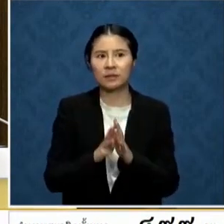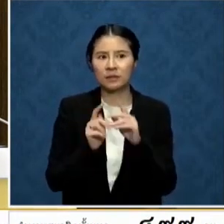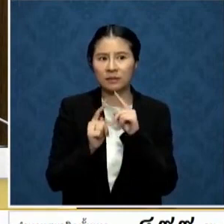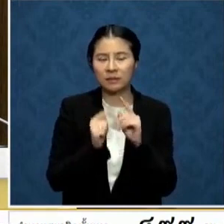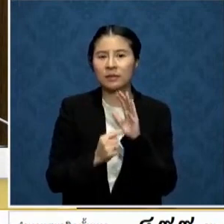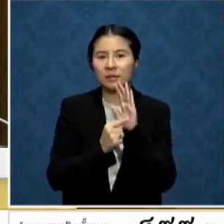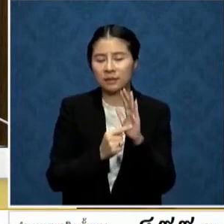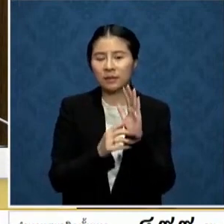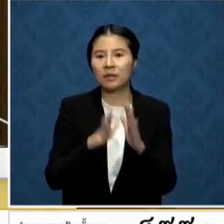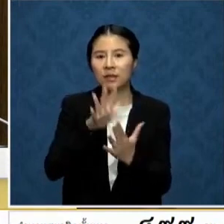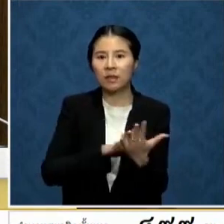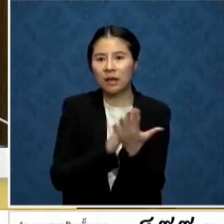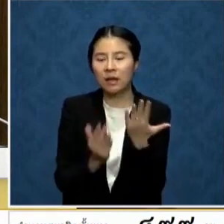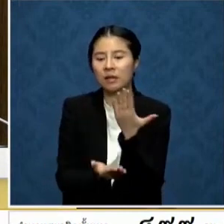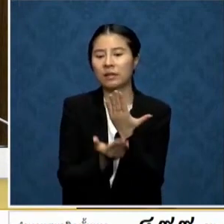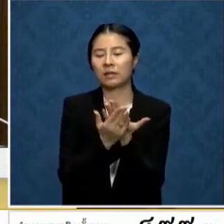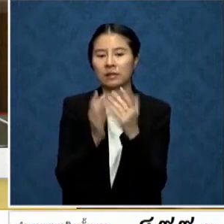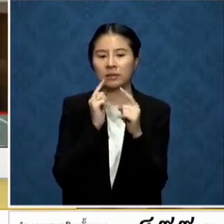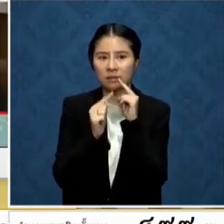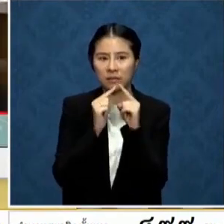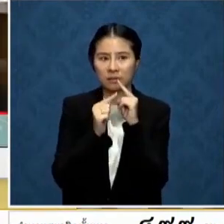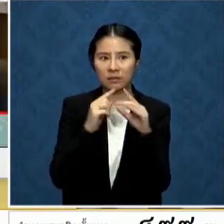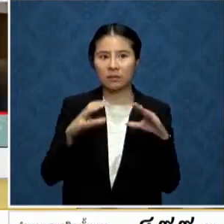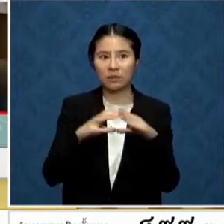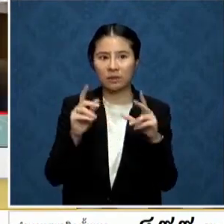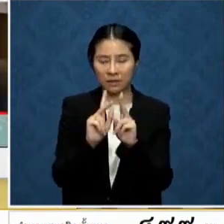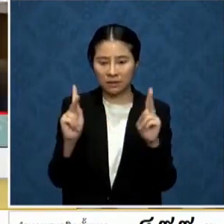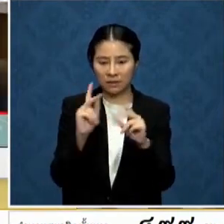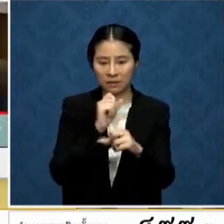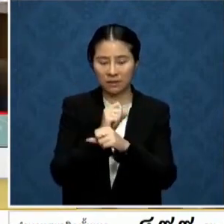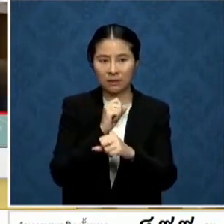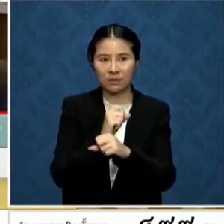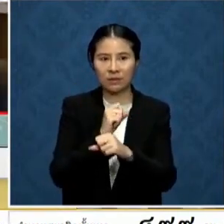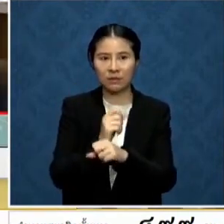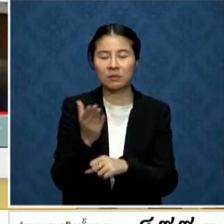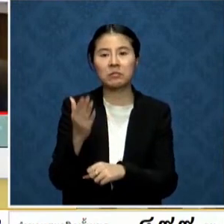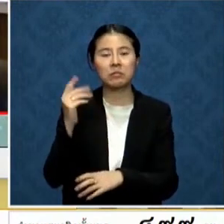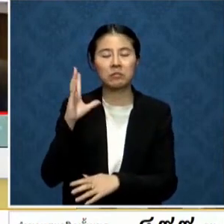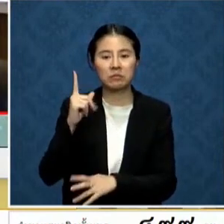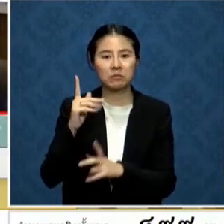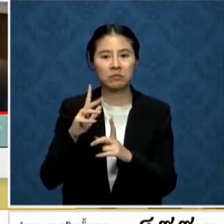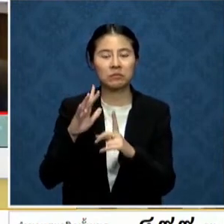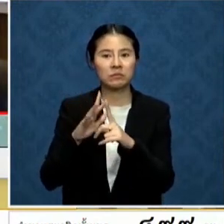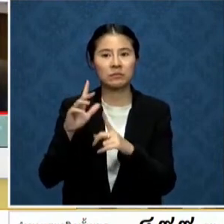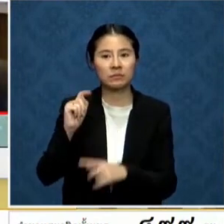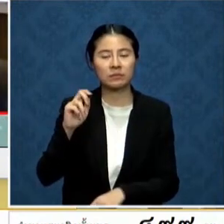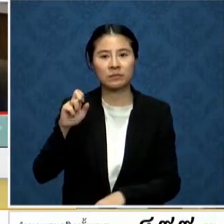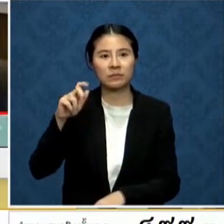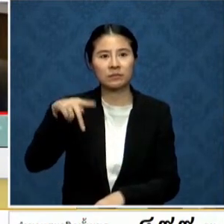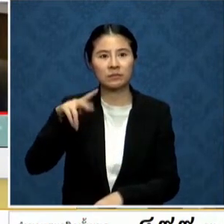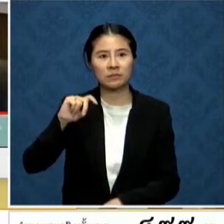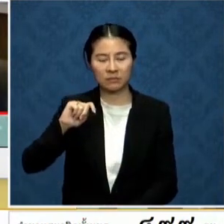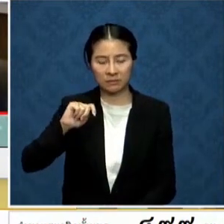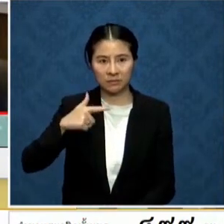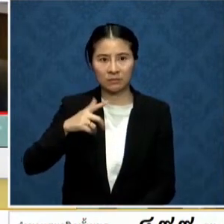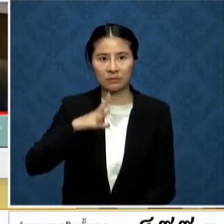เสนอร่างประกบหรือว่ามาพูดคุยกันในชั้นกรรมาธิการได้นะคะเหมือนที่ท่านชุติพงษ์บอกมาเพราะว่าหลายๆข้อเนี่ย